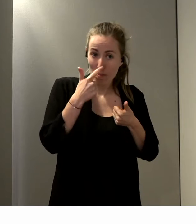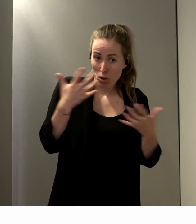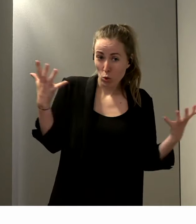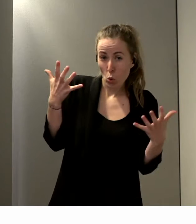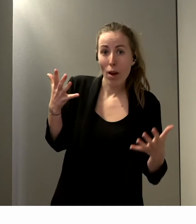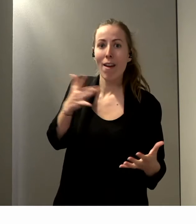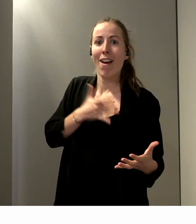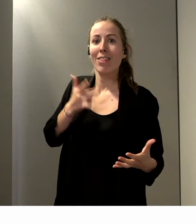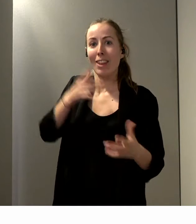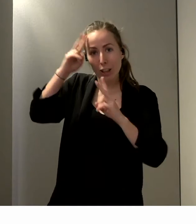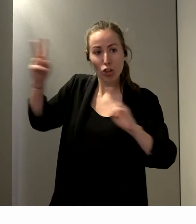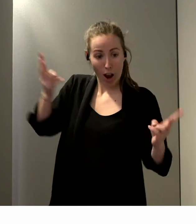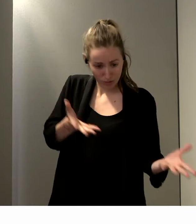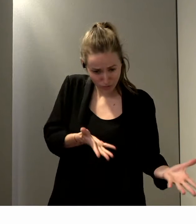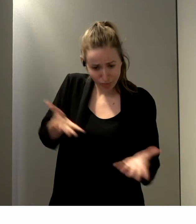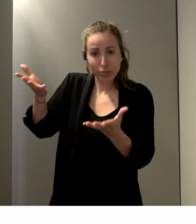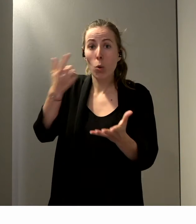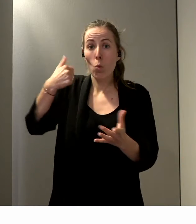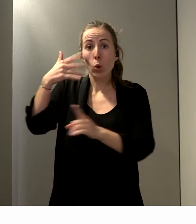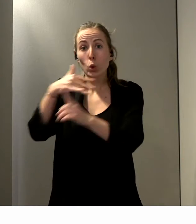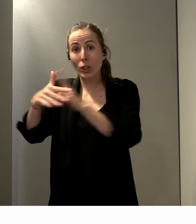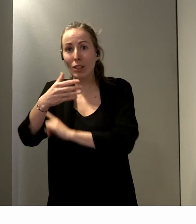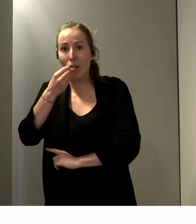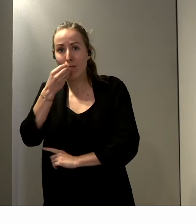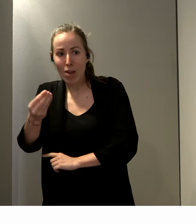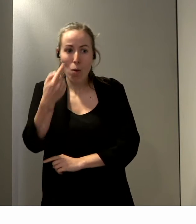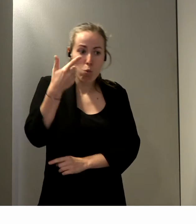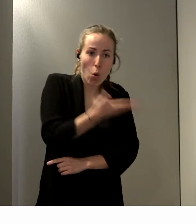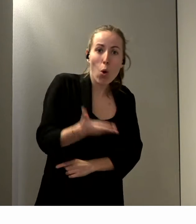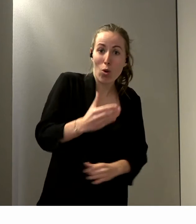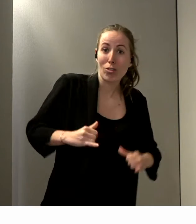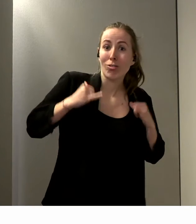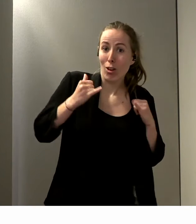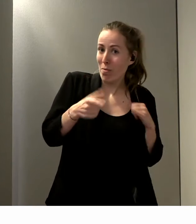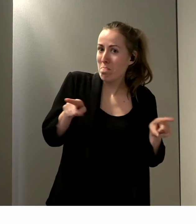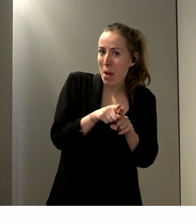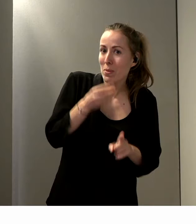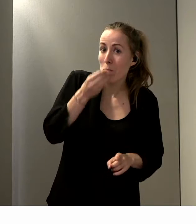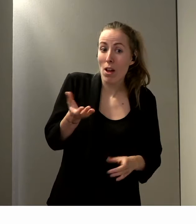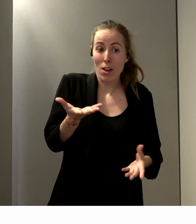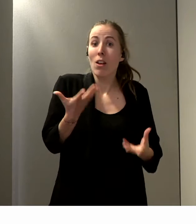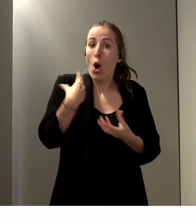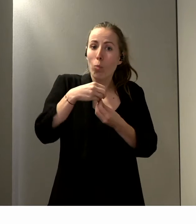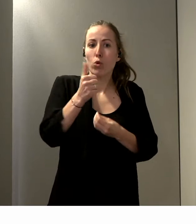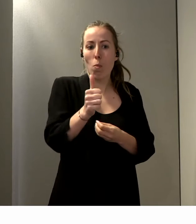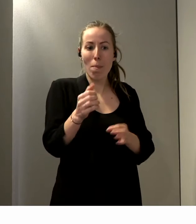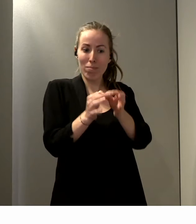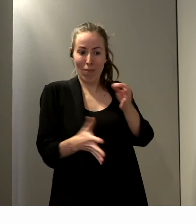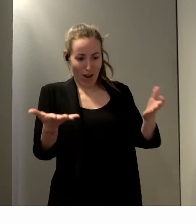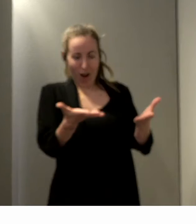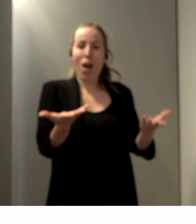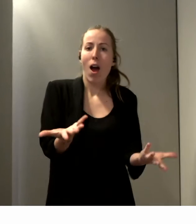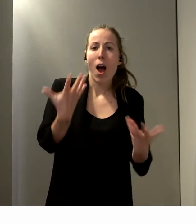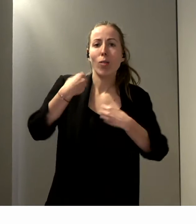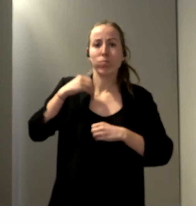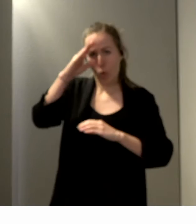nous, on croit que non seulement c'est une bonne chose pour eux et pour la société, mais en plus de ça, on constate que ça leur permet de gagner de la confiance en eux et de développer